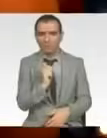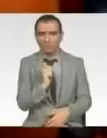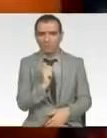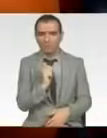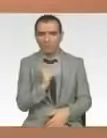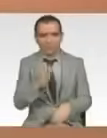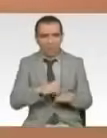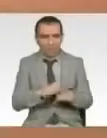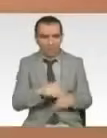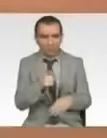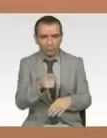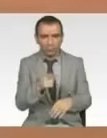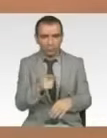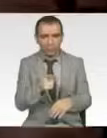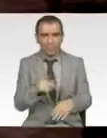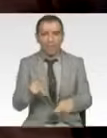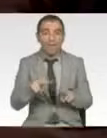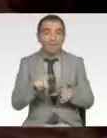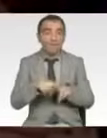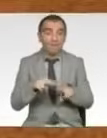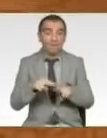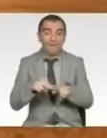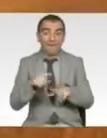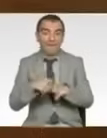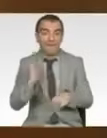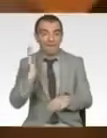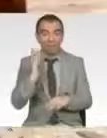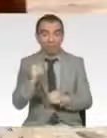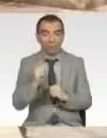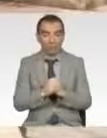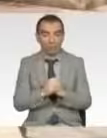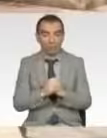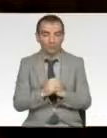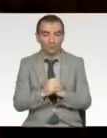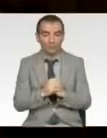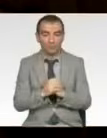Ne yapıyorsun Rüya? Mekke'ye gidiyoruz. Ben varım.